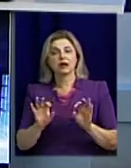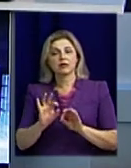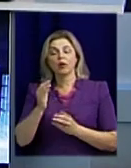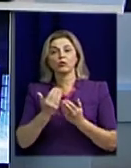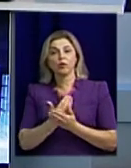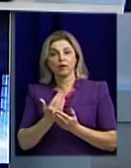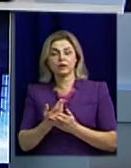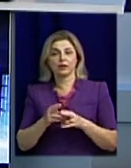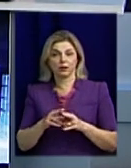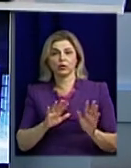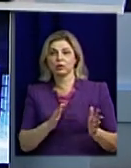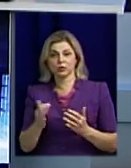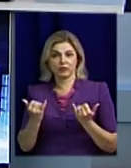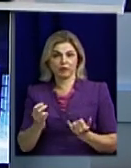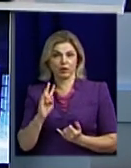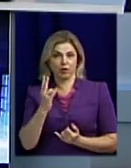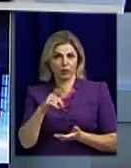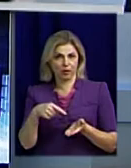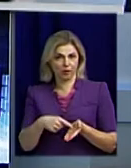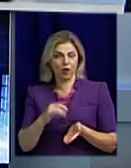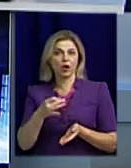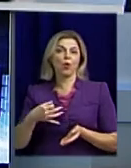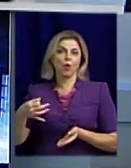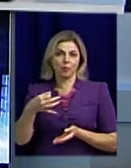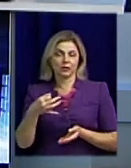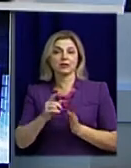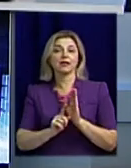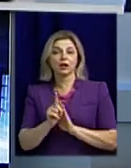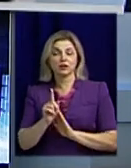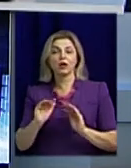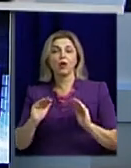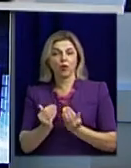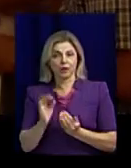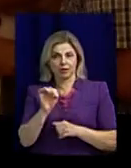сьогодні в місті та області. Я Наталя Забазнова. А на початку коротко про головне.